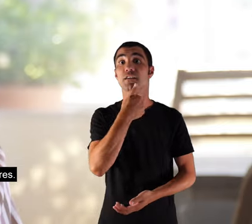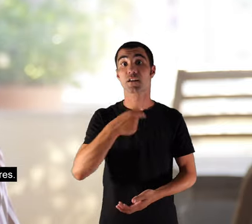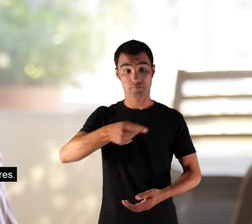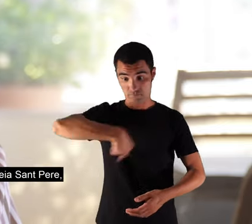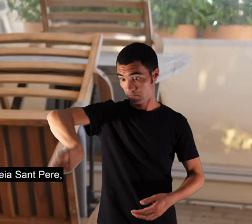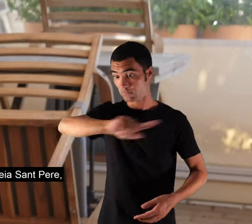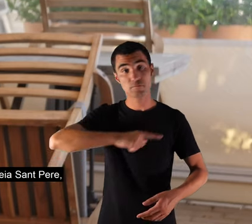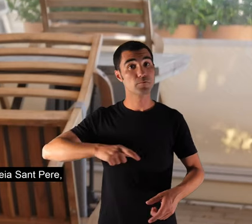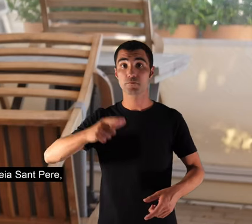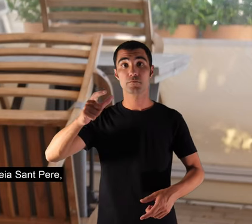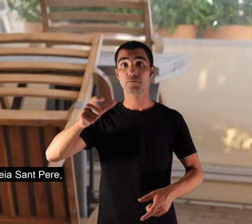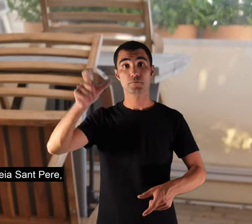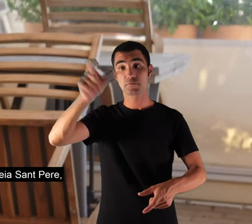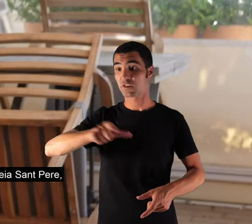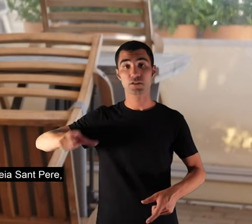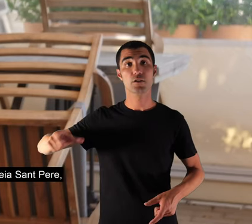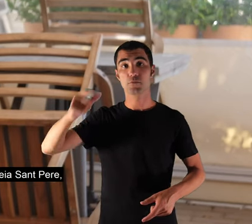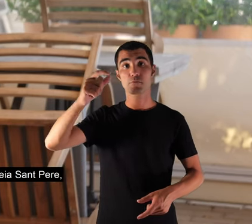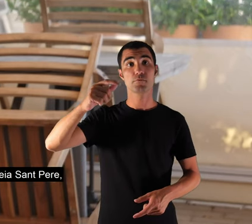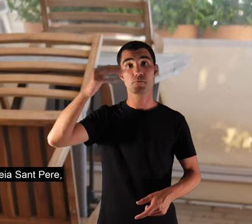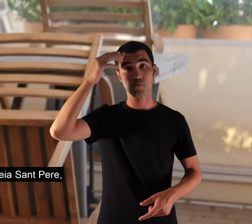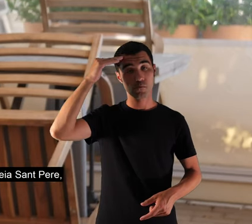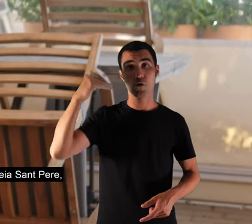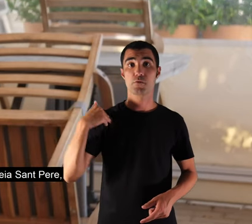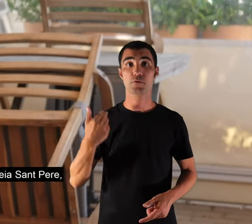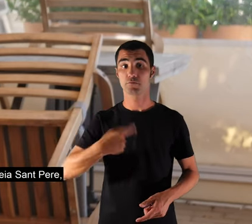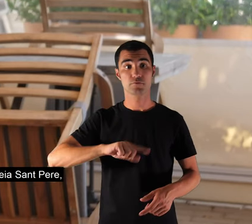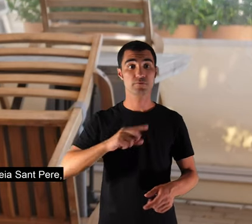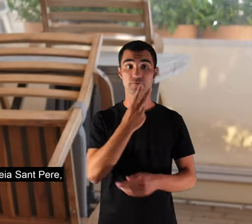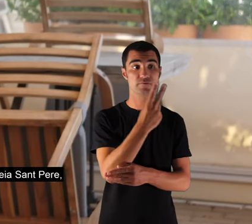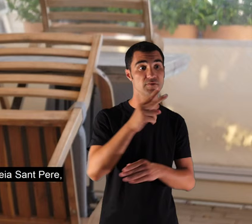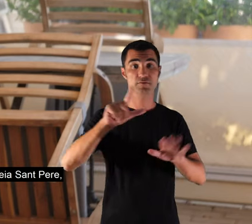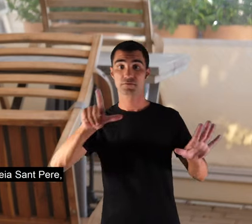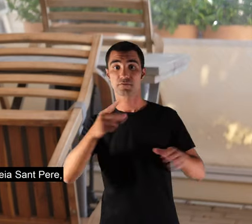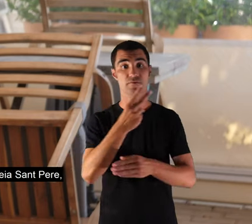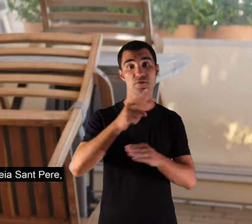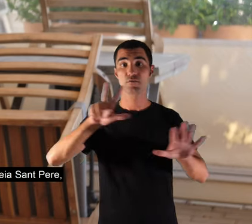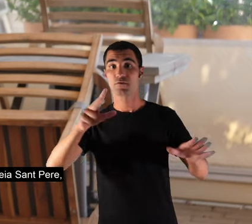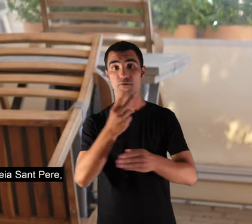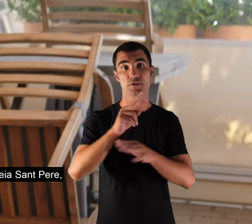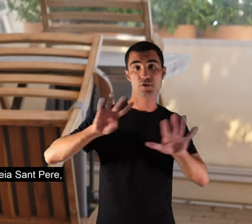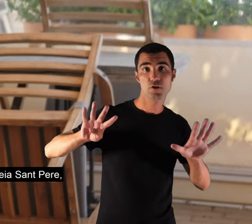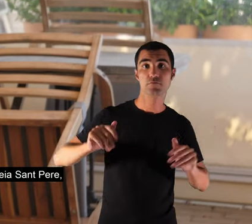pagavano. Noi cominciavamo 27, 22, 29,